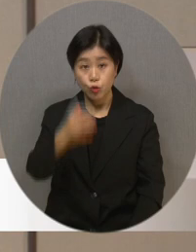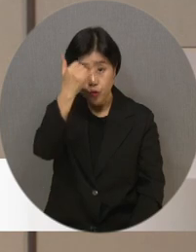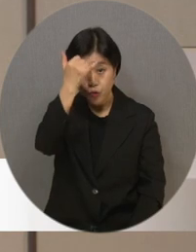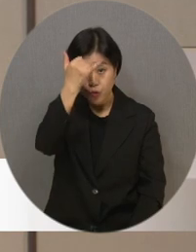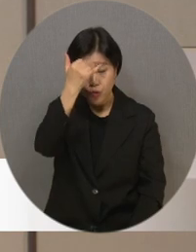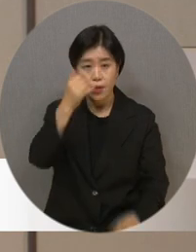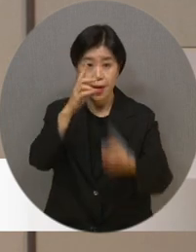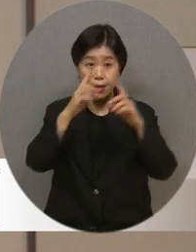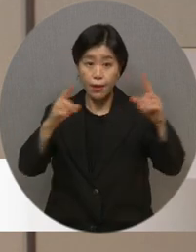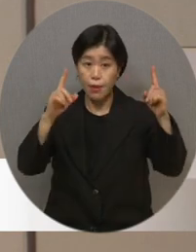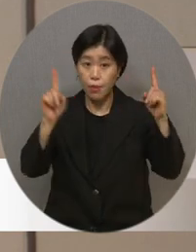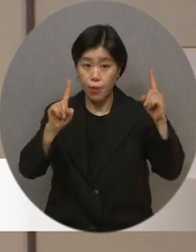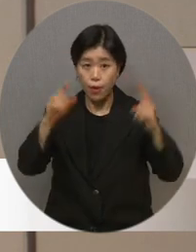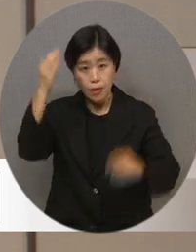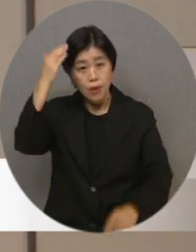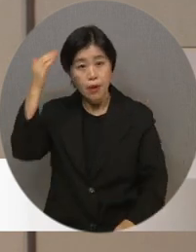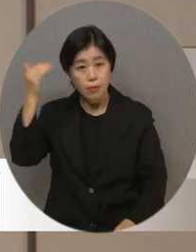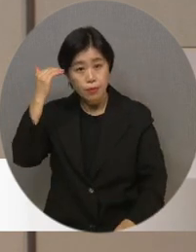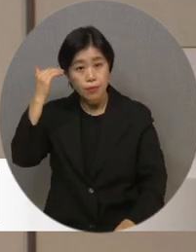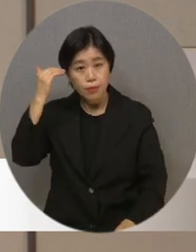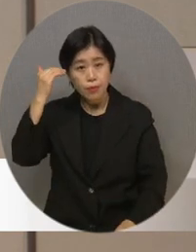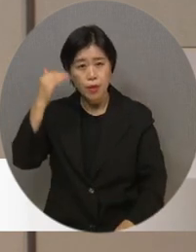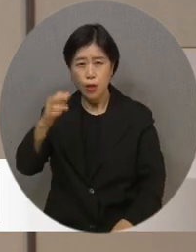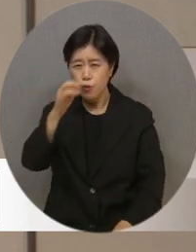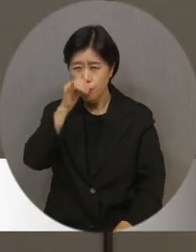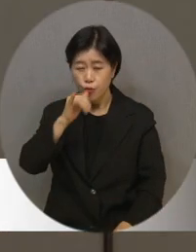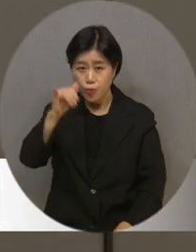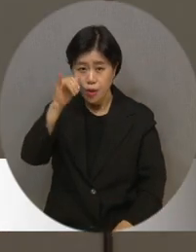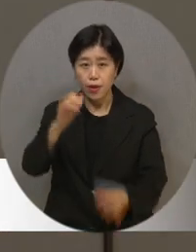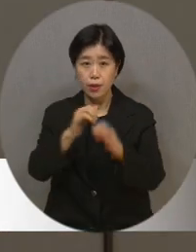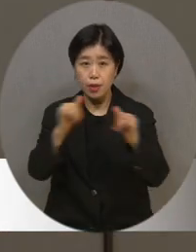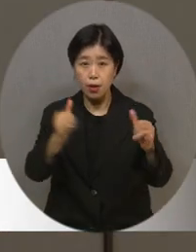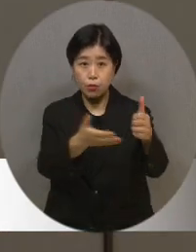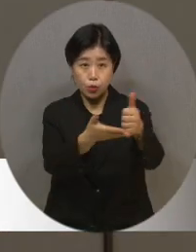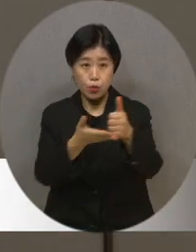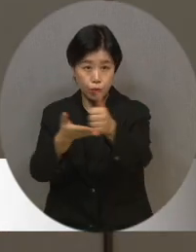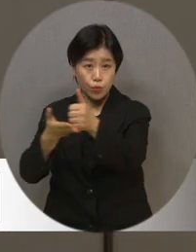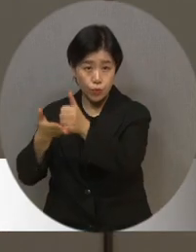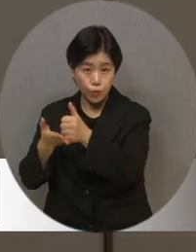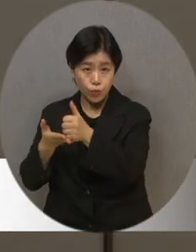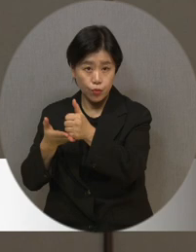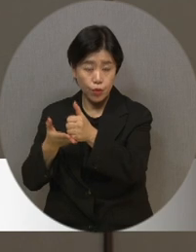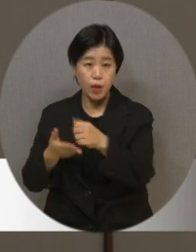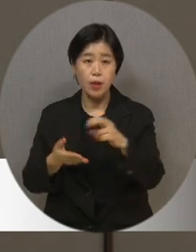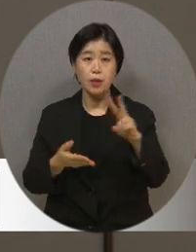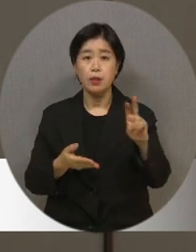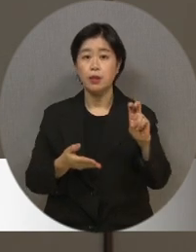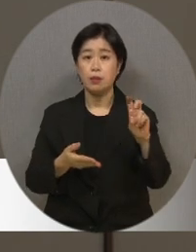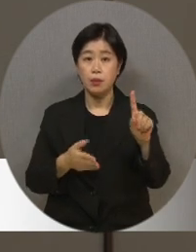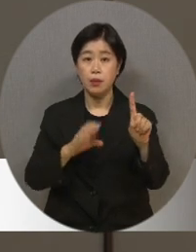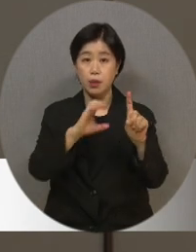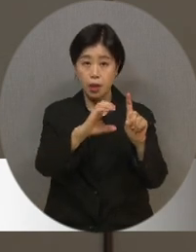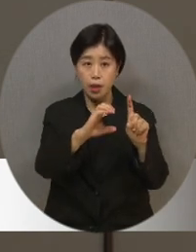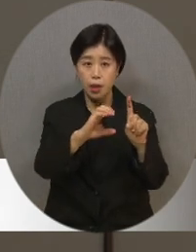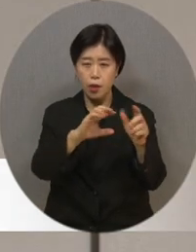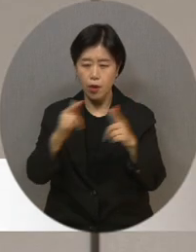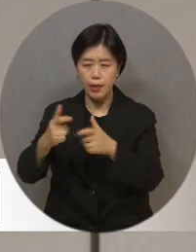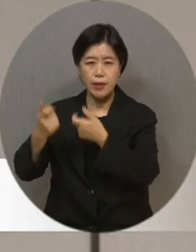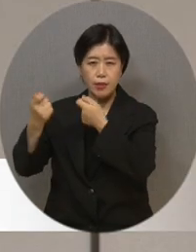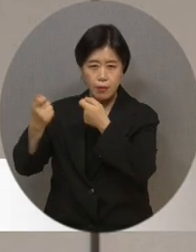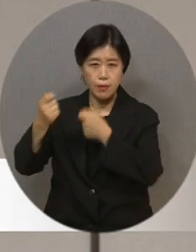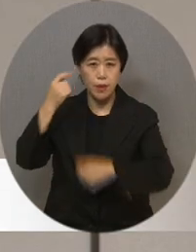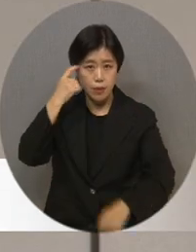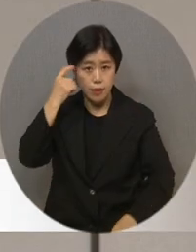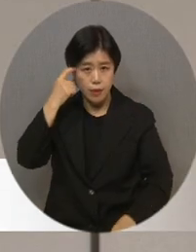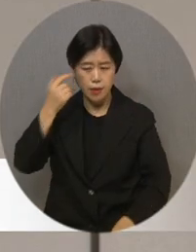대학은 대한민국을 빛낸 우수한 인물들을 강서로 초빙해 21세기 선비정신, 고전에서 배우는